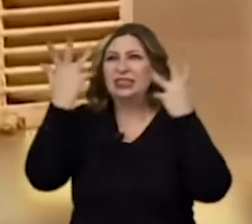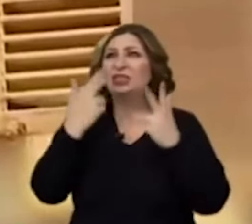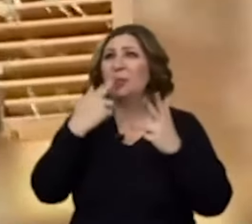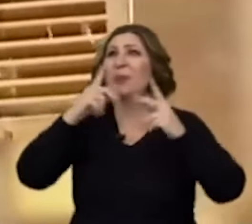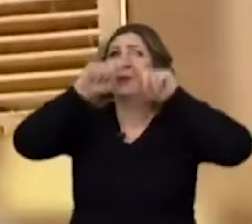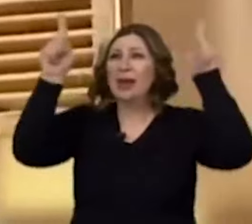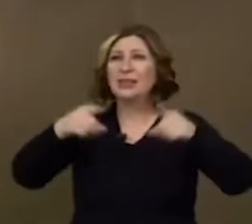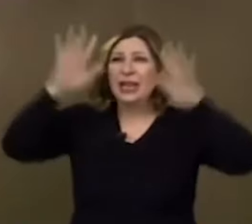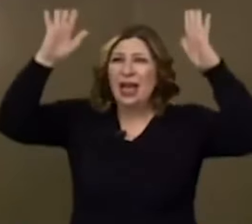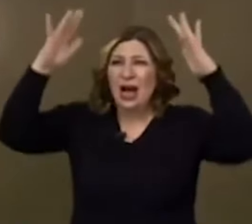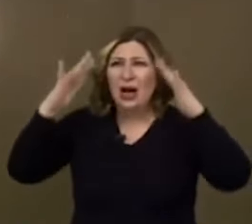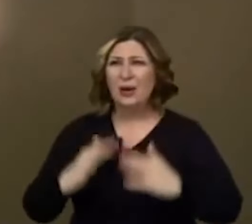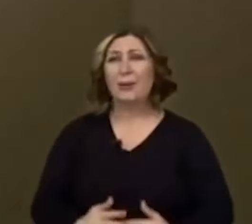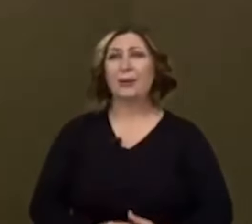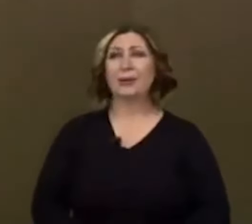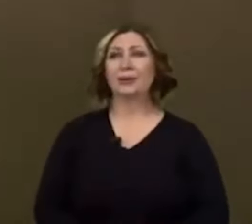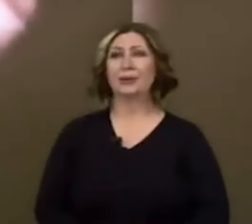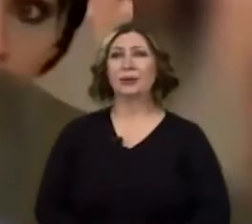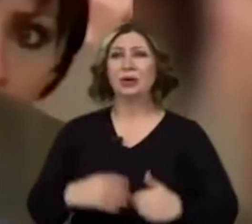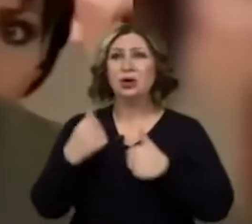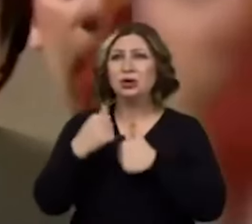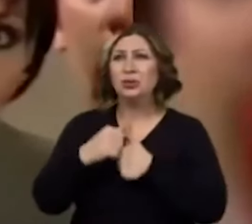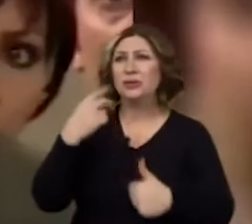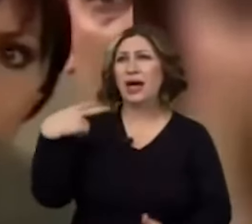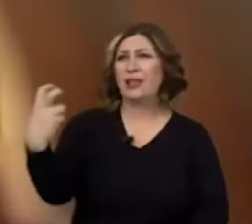camı çerçeveyi indirdin. Kocamı da aldı!